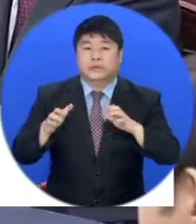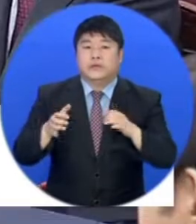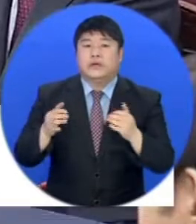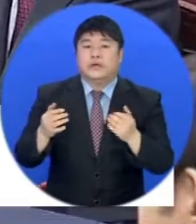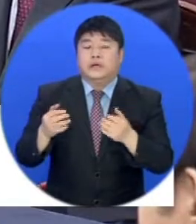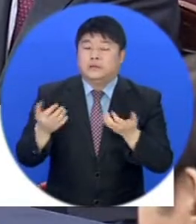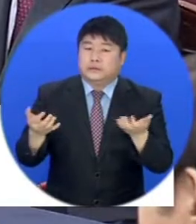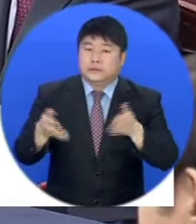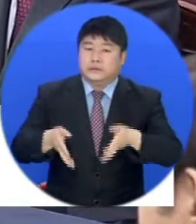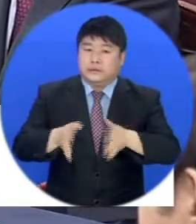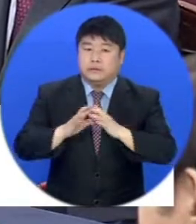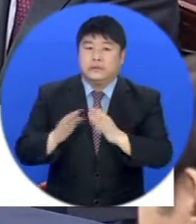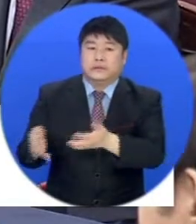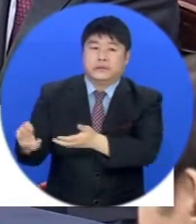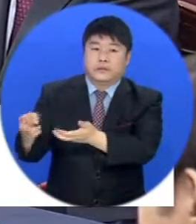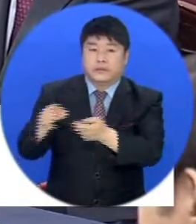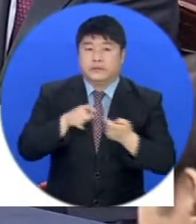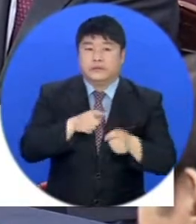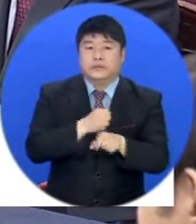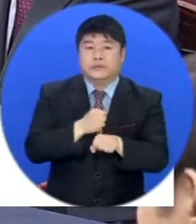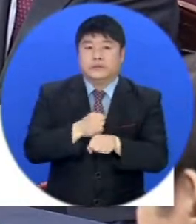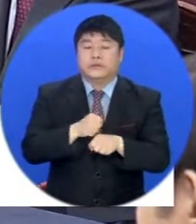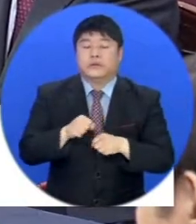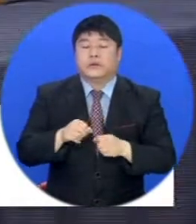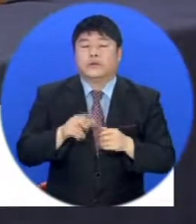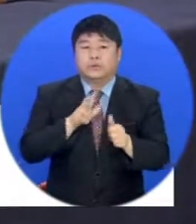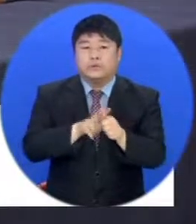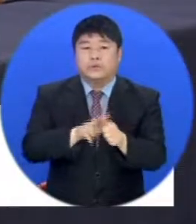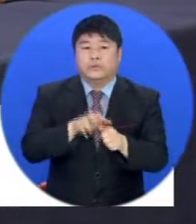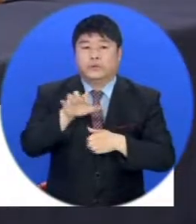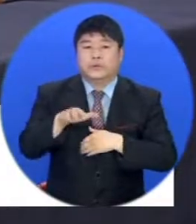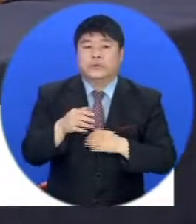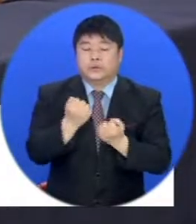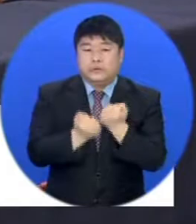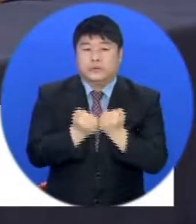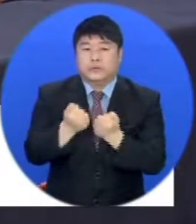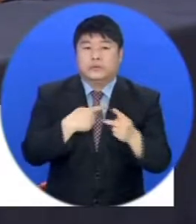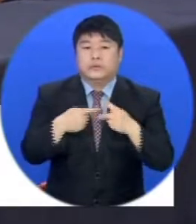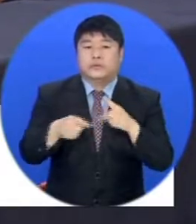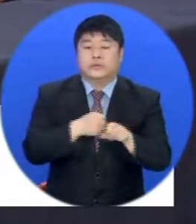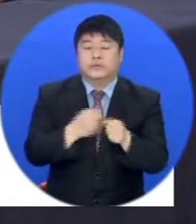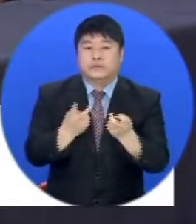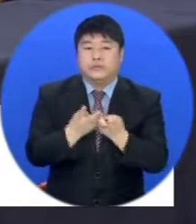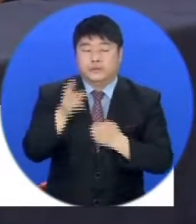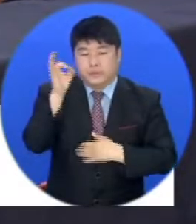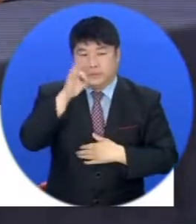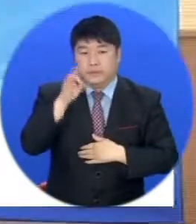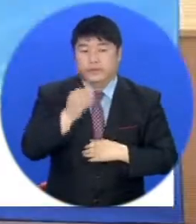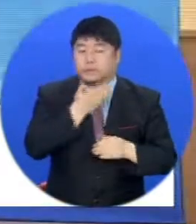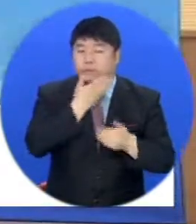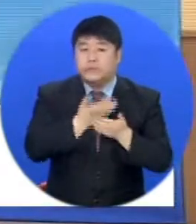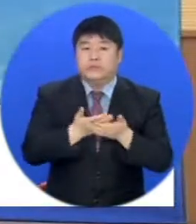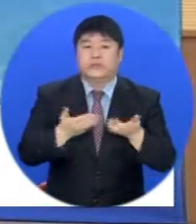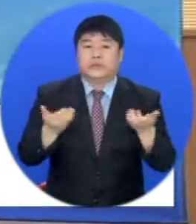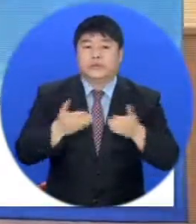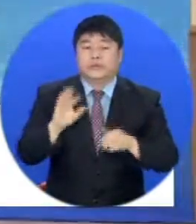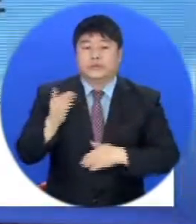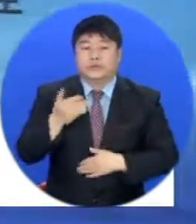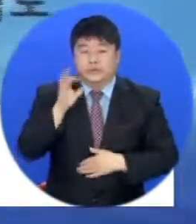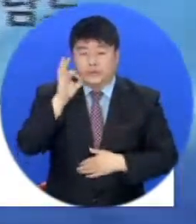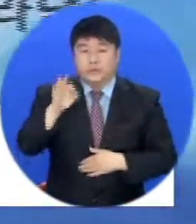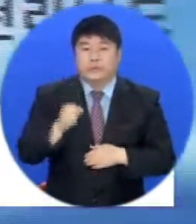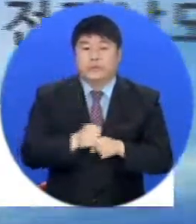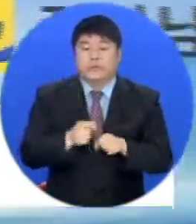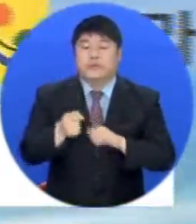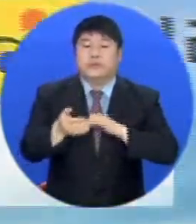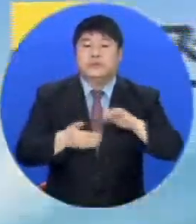유치해 이전 후보 지자체를 설득할 만한 대안을 찾는 것이 핵심 과업이 될 것으로 전망됩니다.